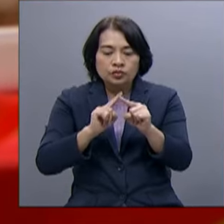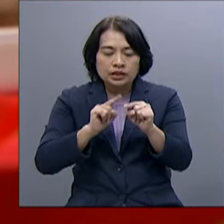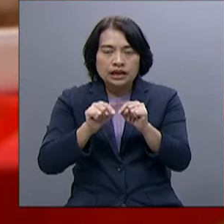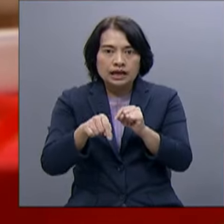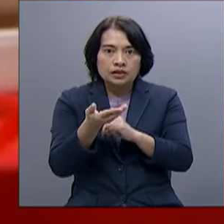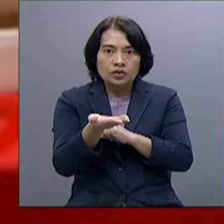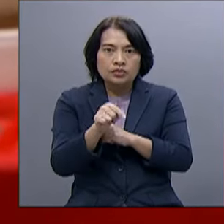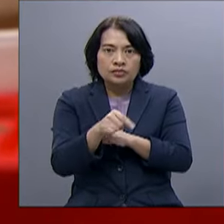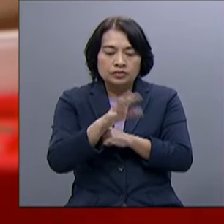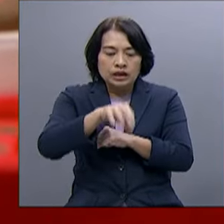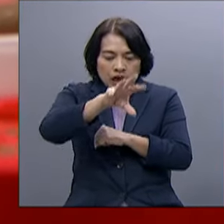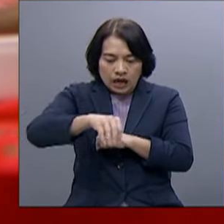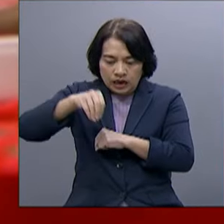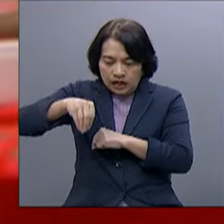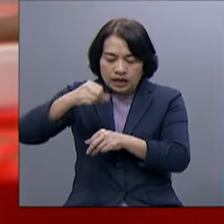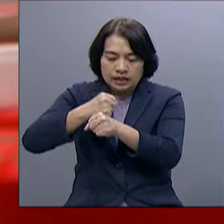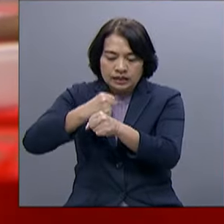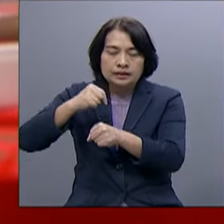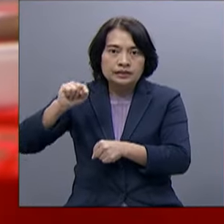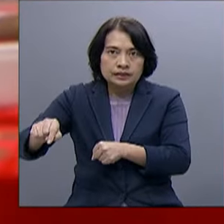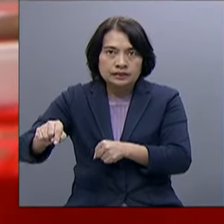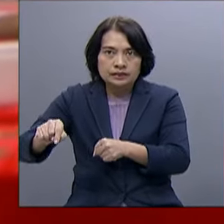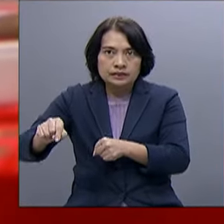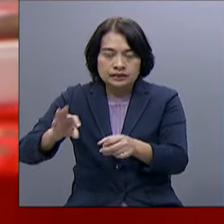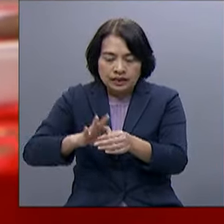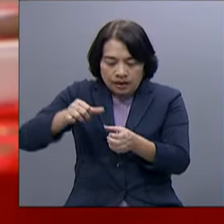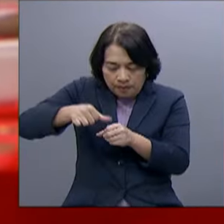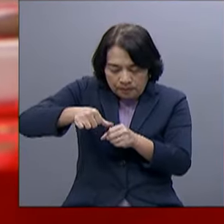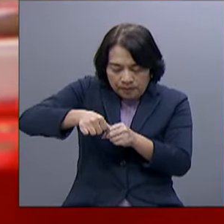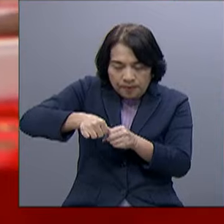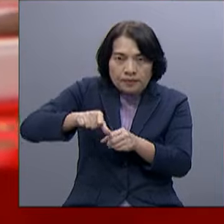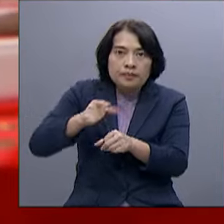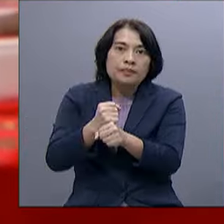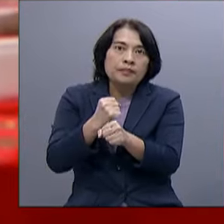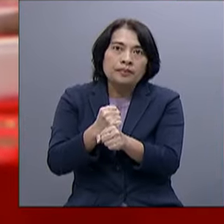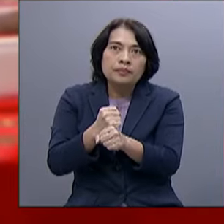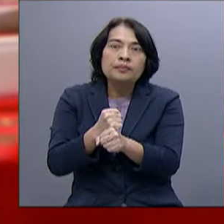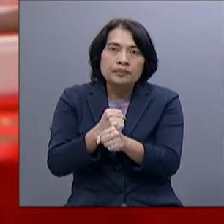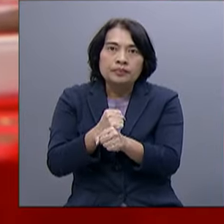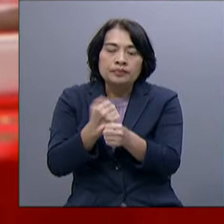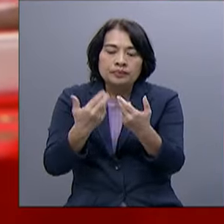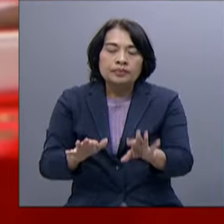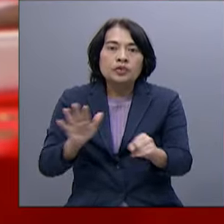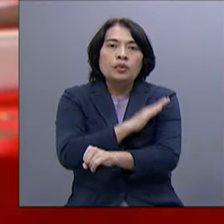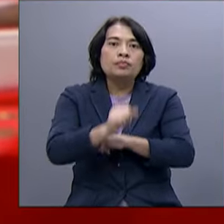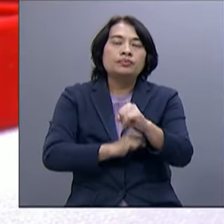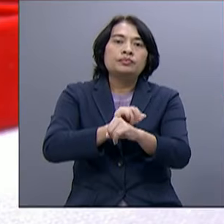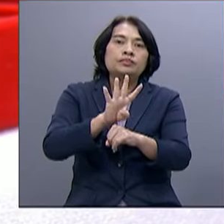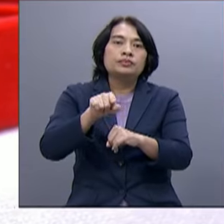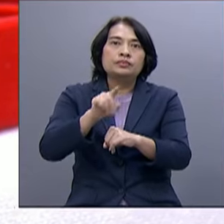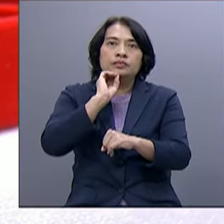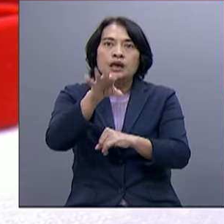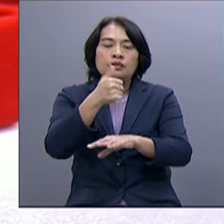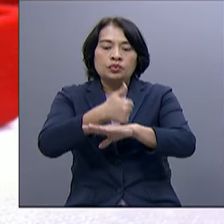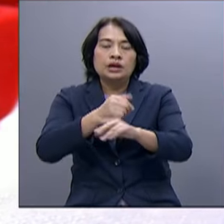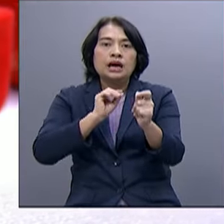แล้วก็มาทำกันแล้วก็บดอัดเป็นมวลสารนะครับซึ่งปีนี้เนี่ยก็จะเป็นครบรอบ400ปีอย่างที่ท่านนายอำเภอบอกนะครับก็